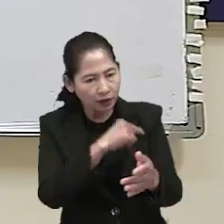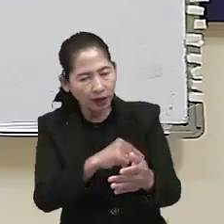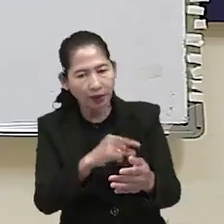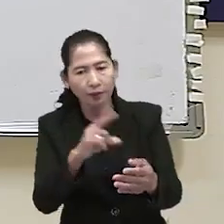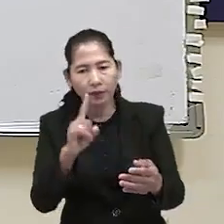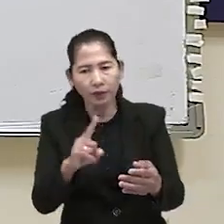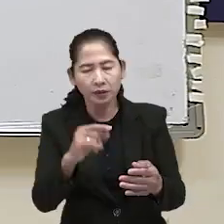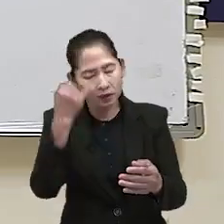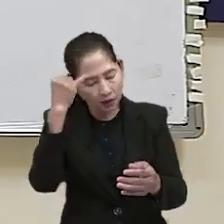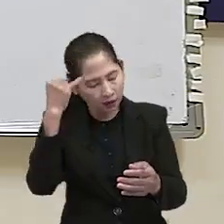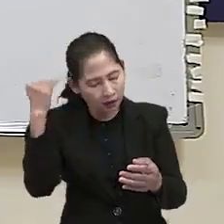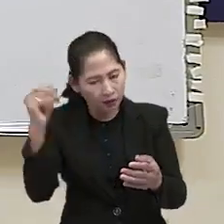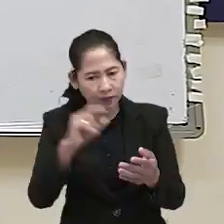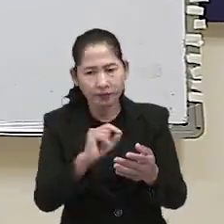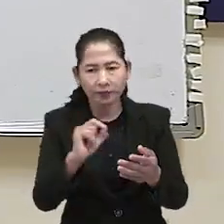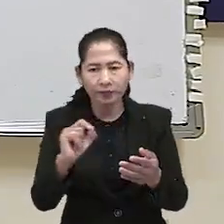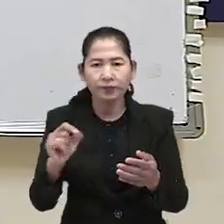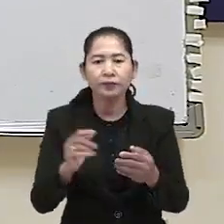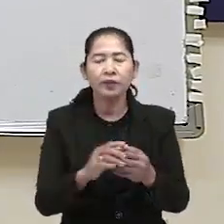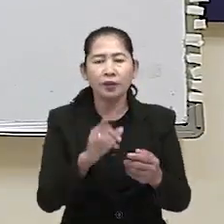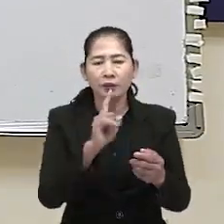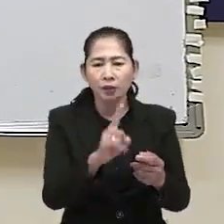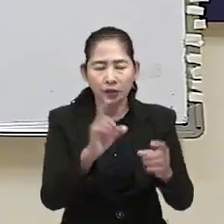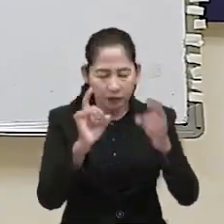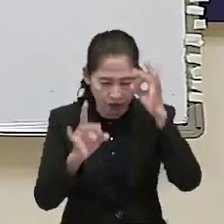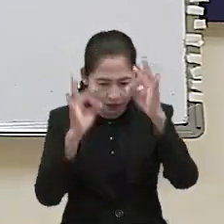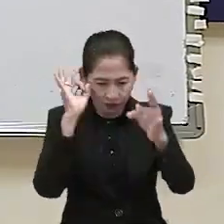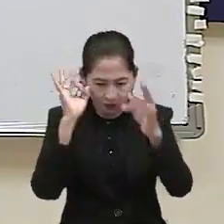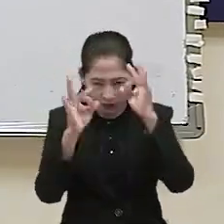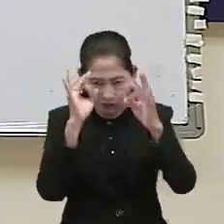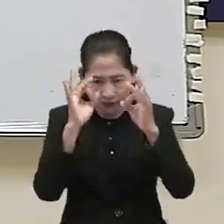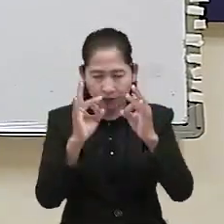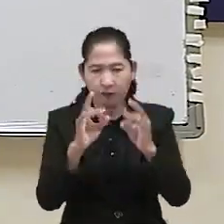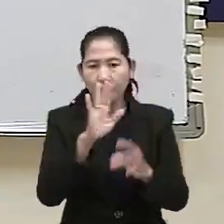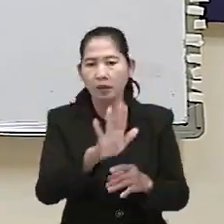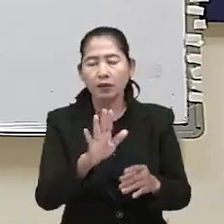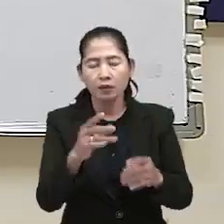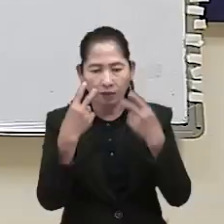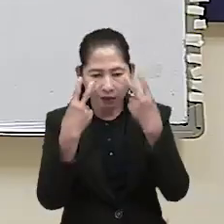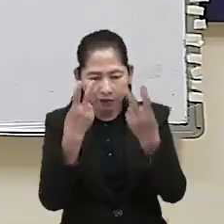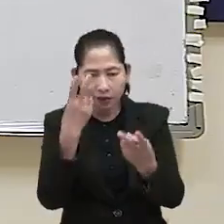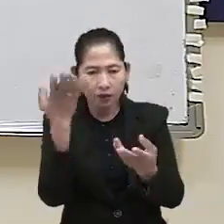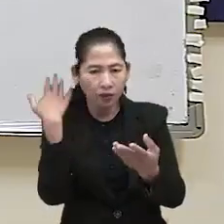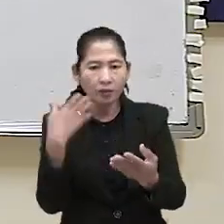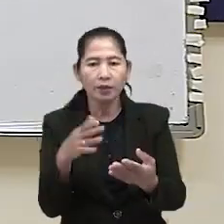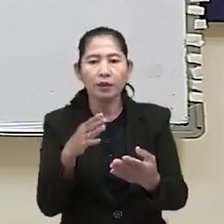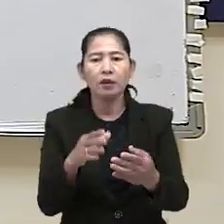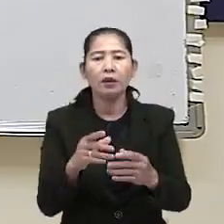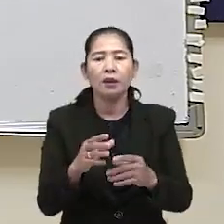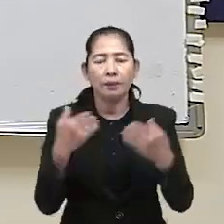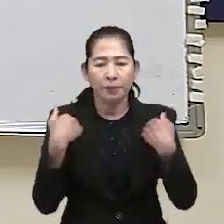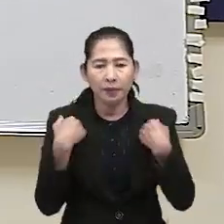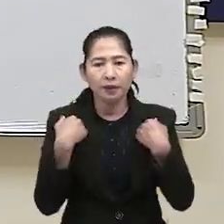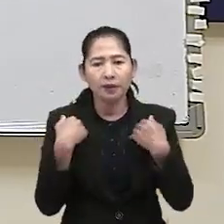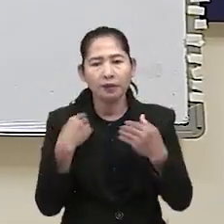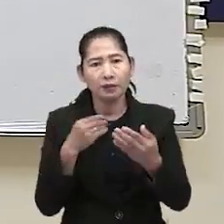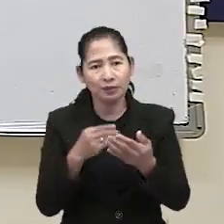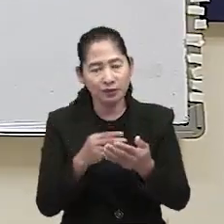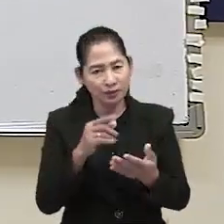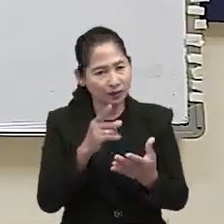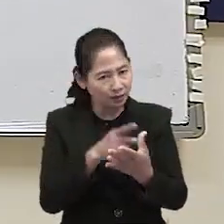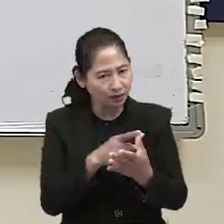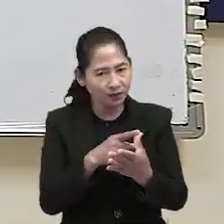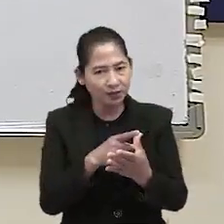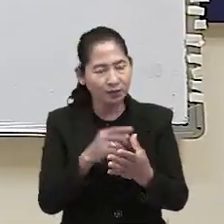ងណាចាមួយសរសេរជាតែងសេចក្តីមួយជាពណ៌នាស្បើកូនបានតាមដានពីមុនមកគឺមានទុនស្រាច់ហ្មងក្នុង